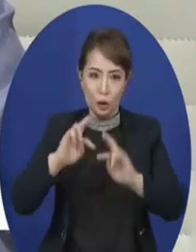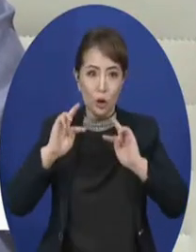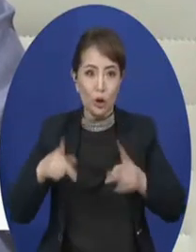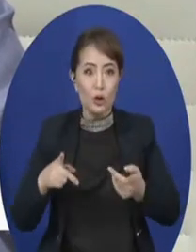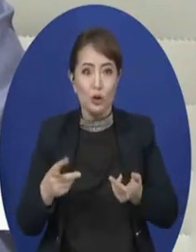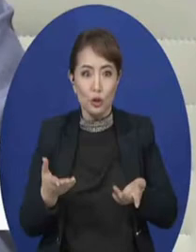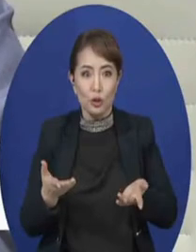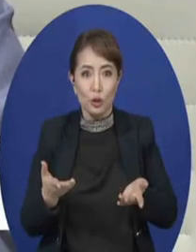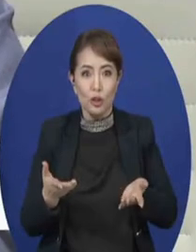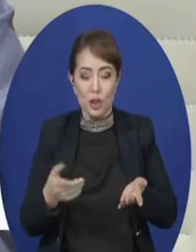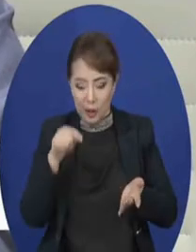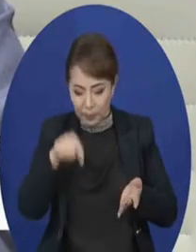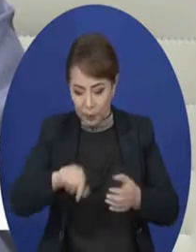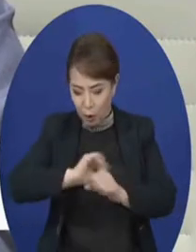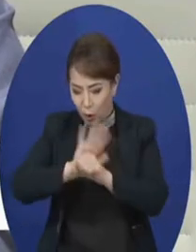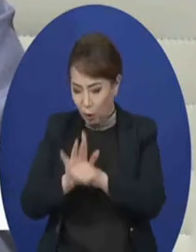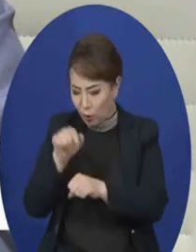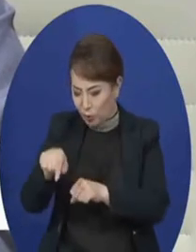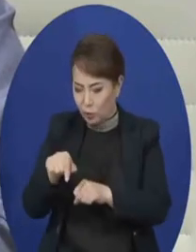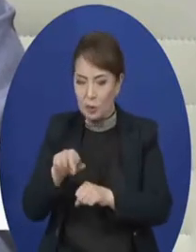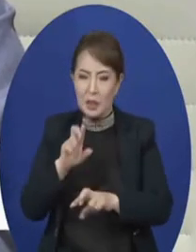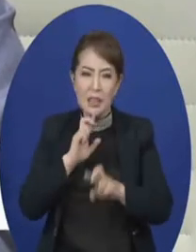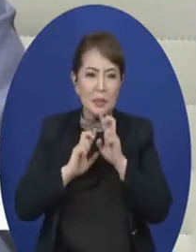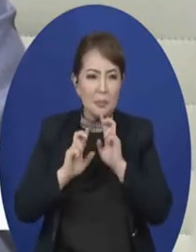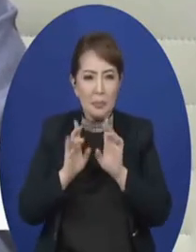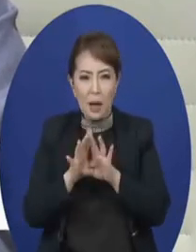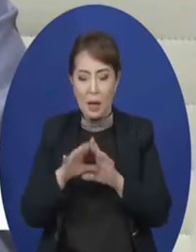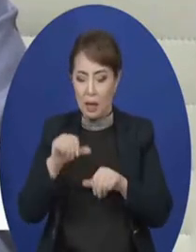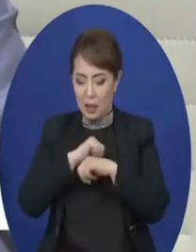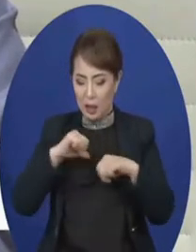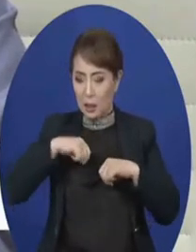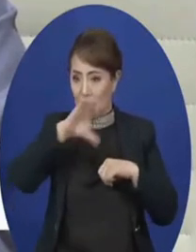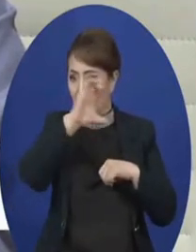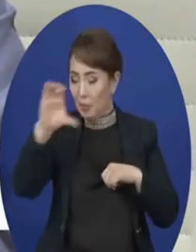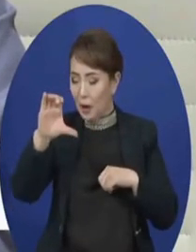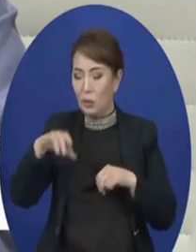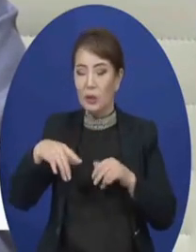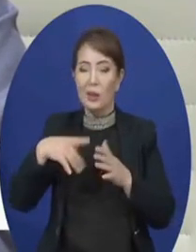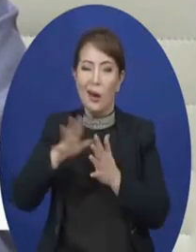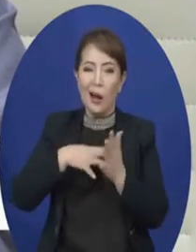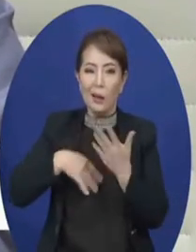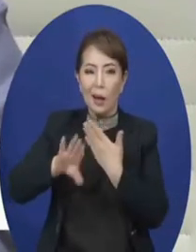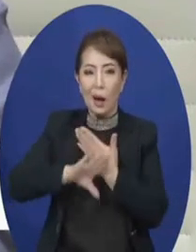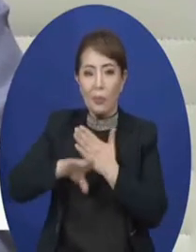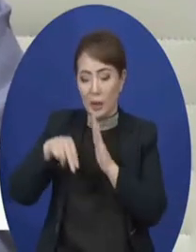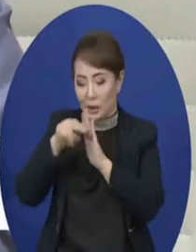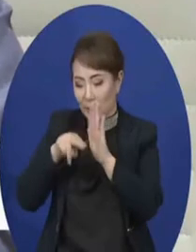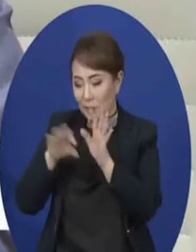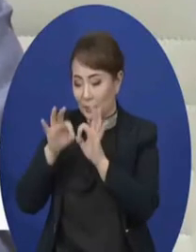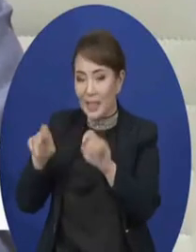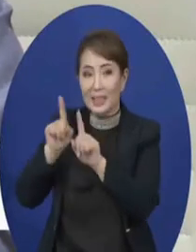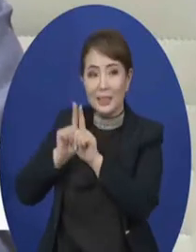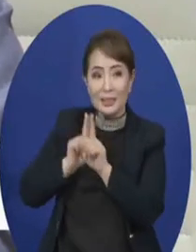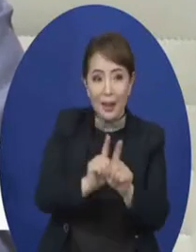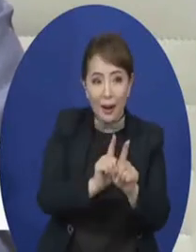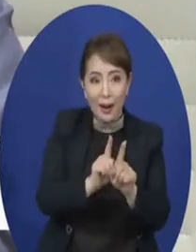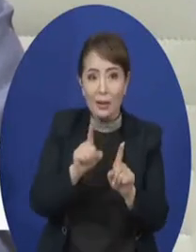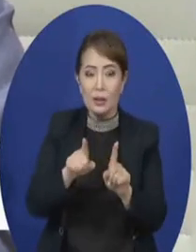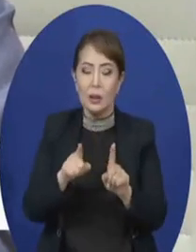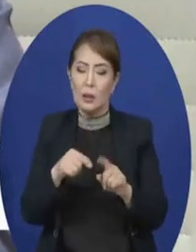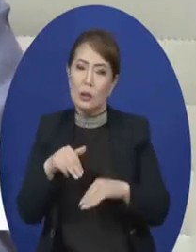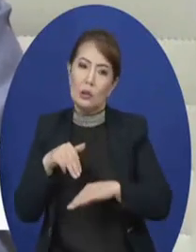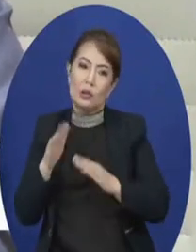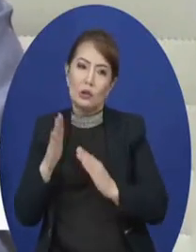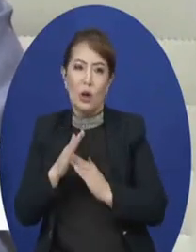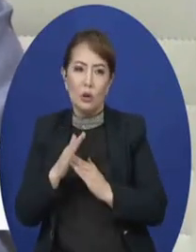байна. Цар тахлалтай хүнд үед яаж бид эргэж аж ахуйн нөхцөлтэй халдвар магаалын дэглэмийг ягштал бариад